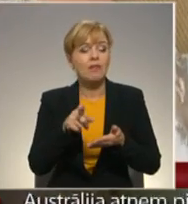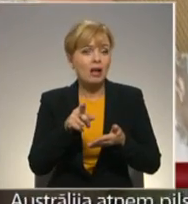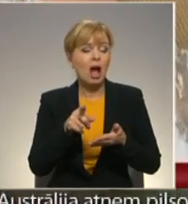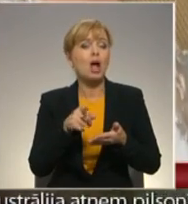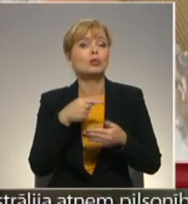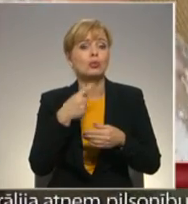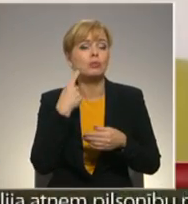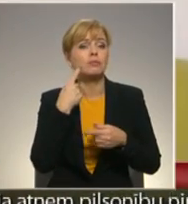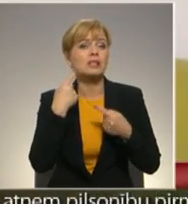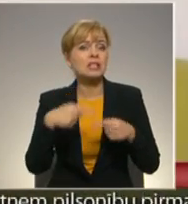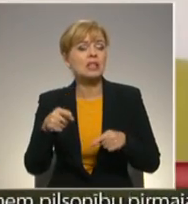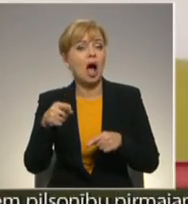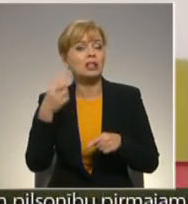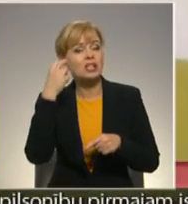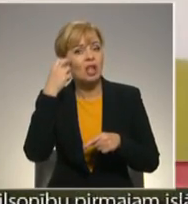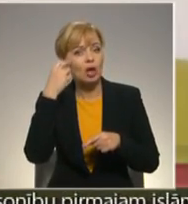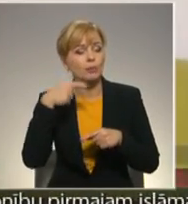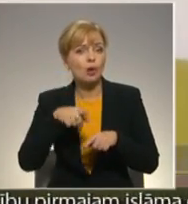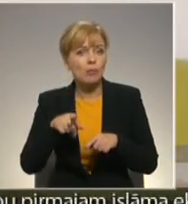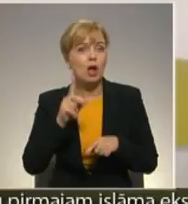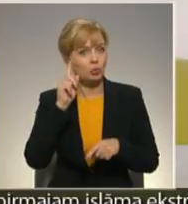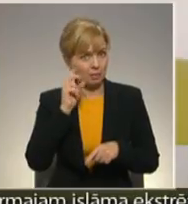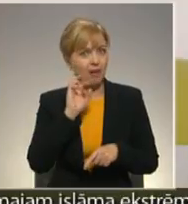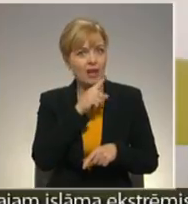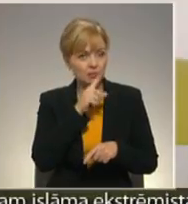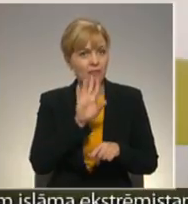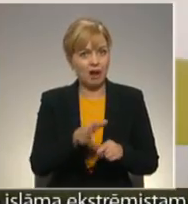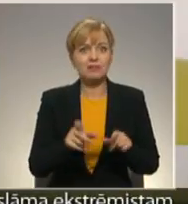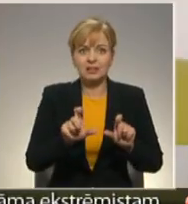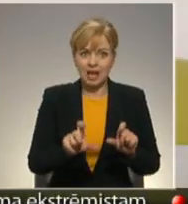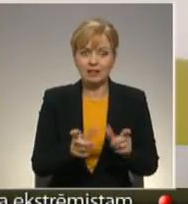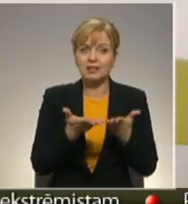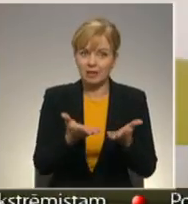stereotipus. Vecmāmiņa var sēdēt tādī cept kūkas, bet tajā pat laikā viņa var